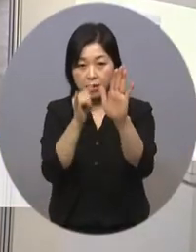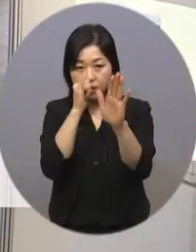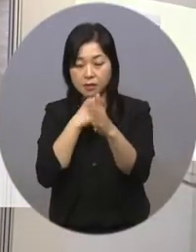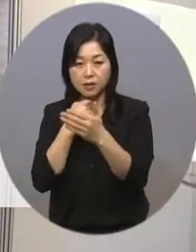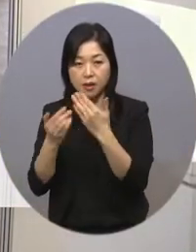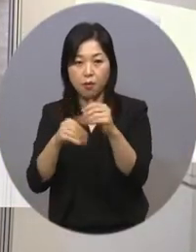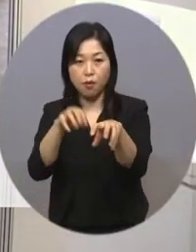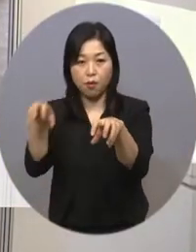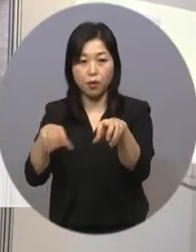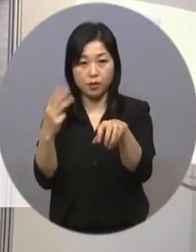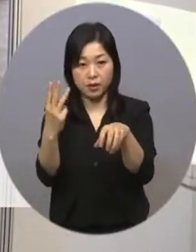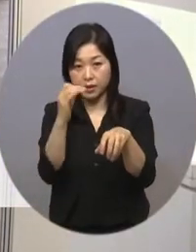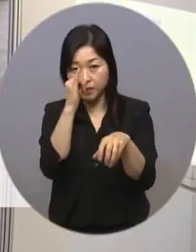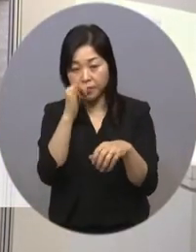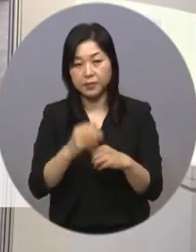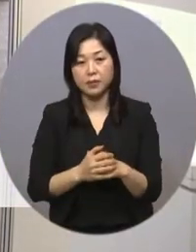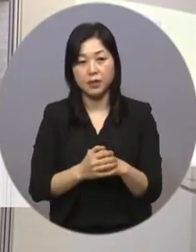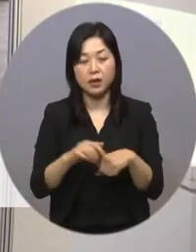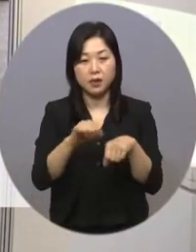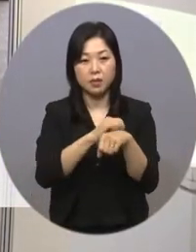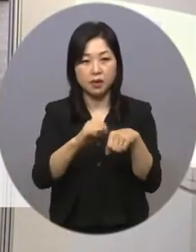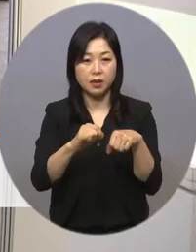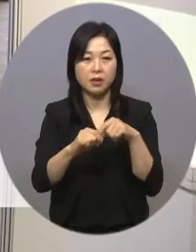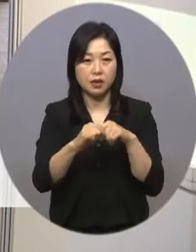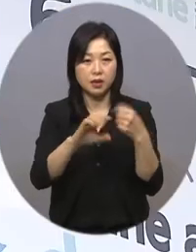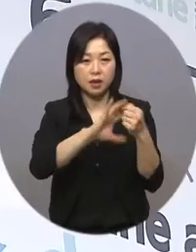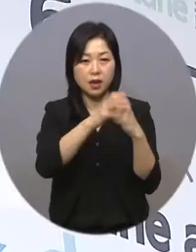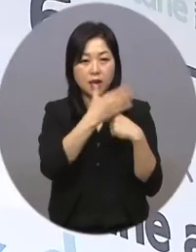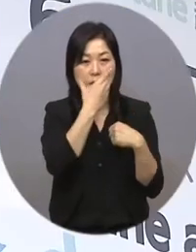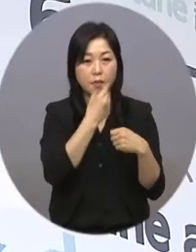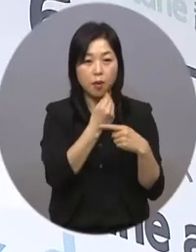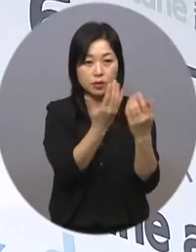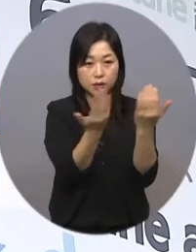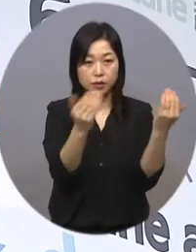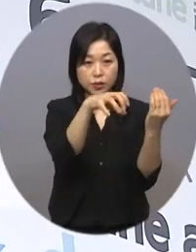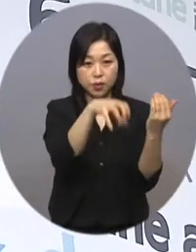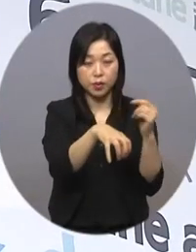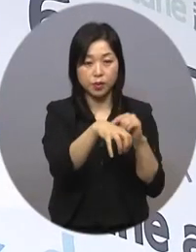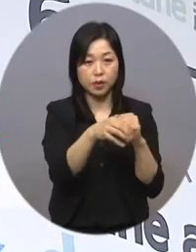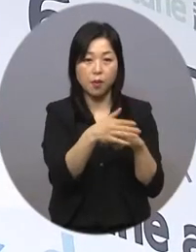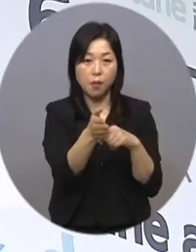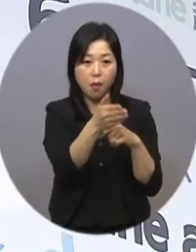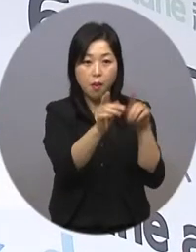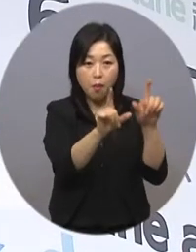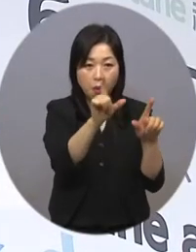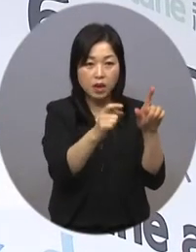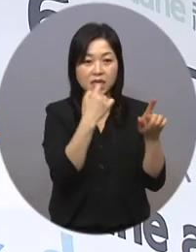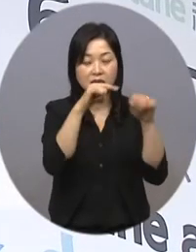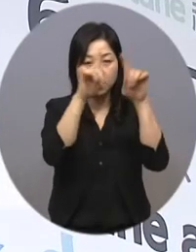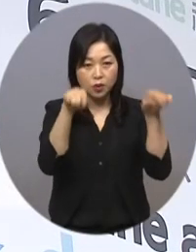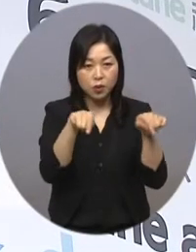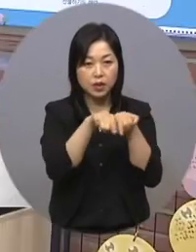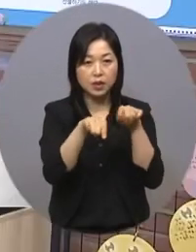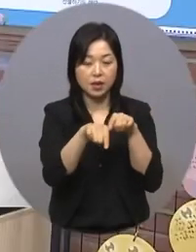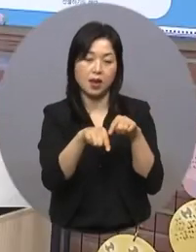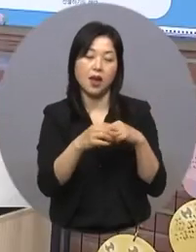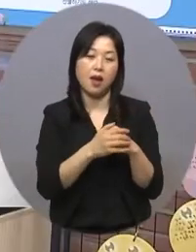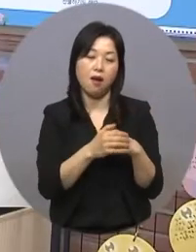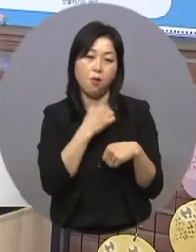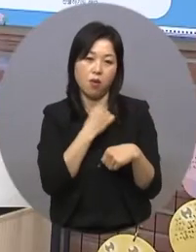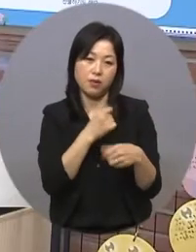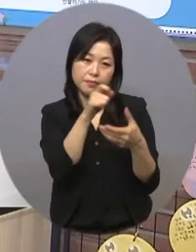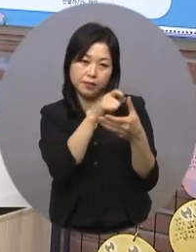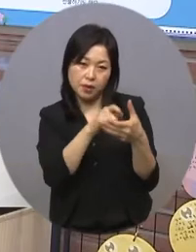나누어져 있습니다. 특별히 세계의 복 전시 공간에서는 복어 모양의 종이에 새해 소망을 적어 소원벽에